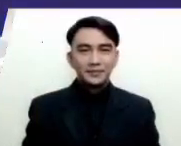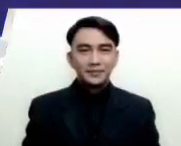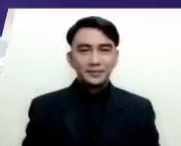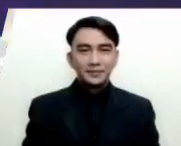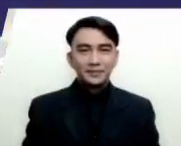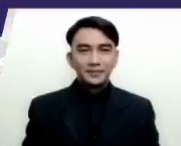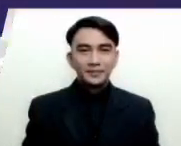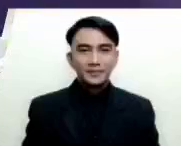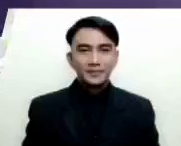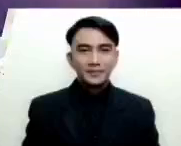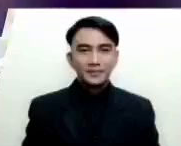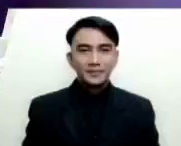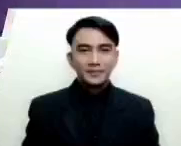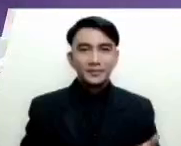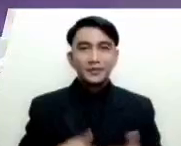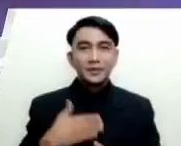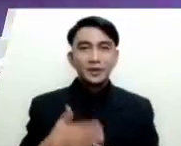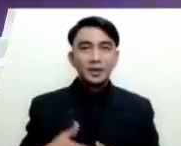Swimwear